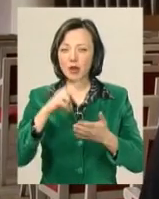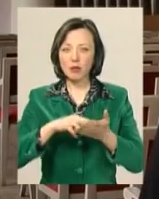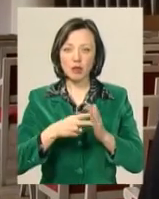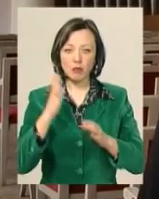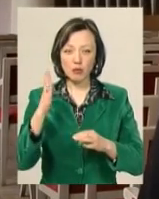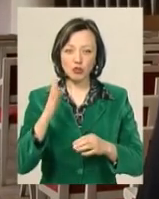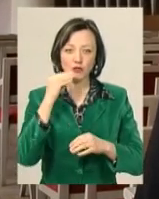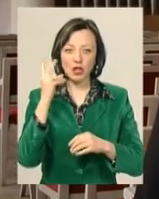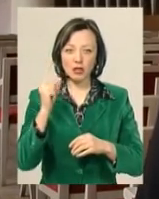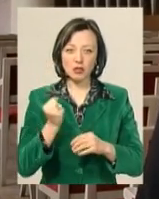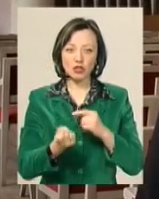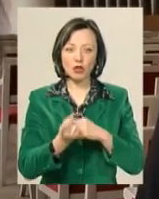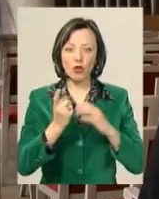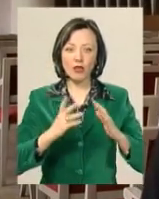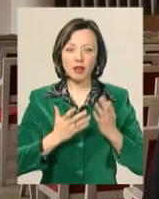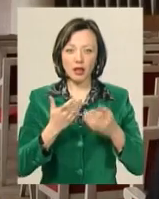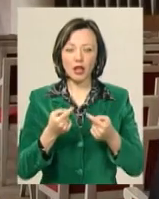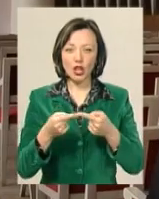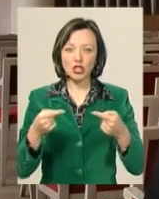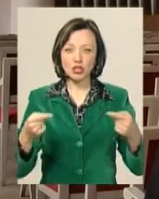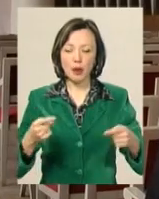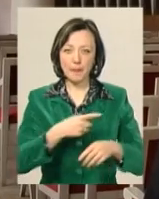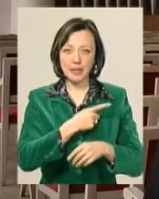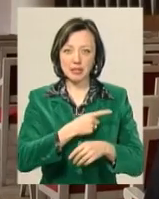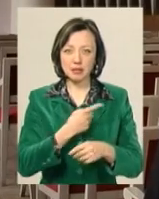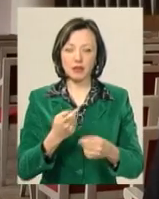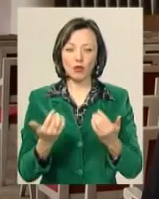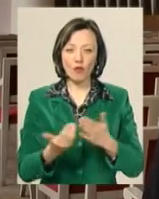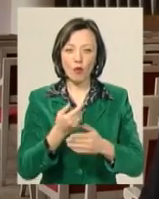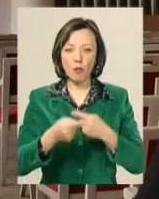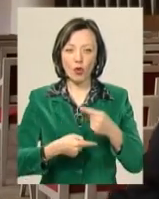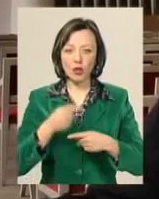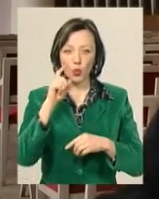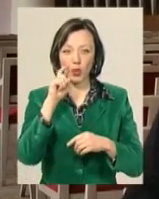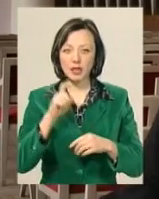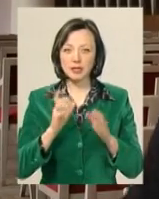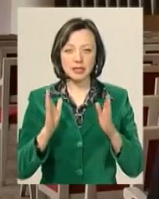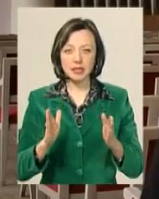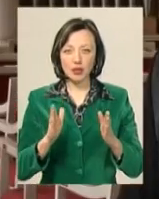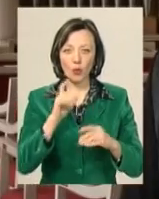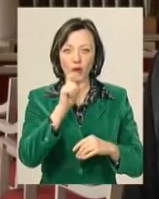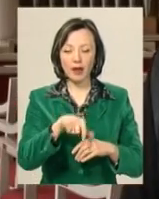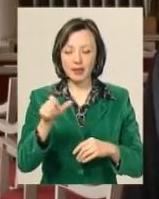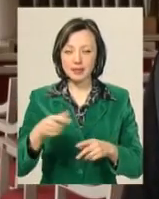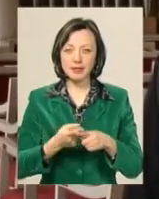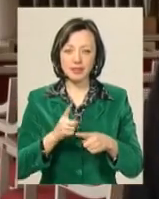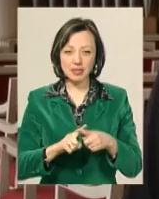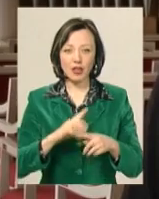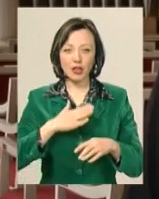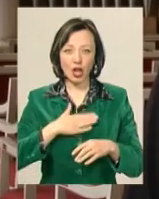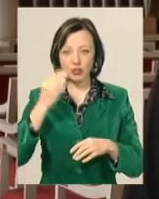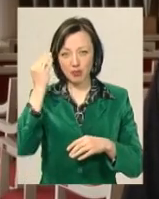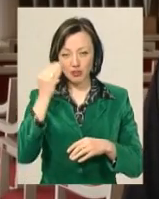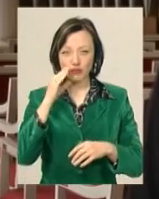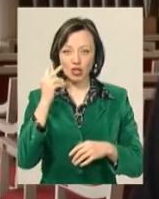показати Шевченка як джерело натхнення для інших митців, для нового покоління українців і не тільки українців. І оце от наше